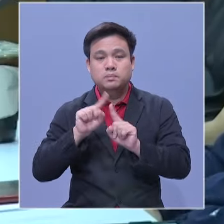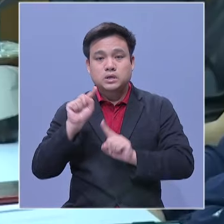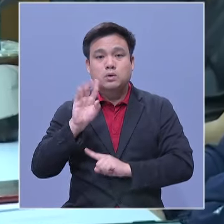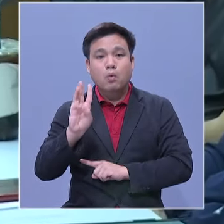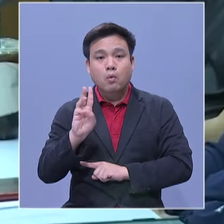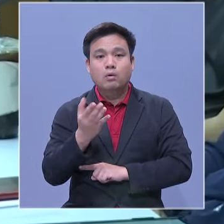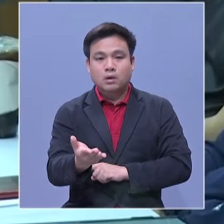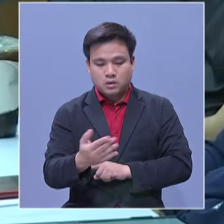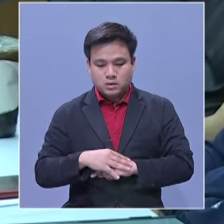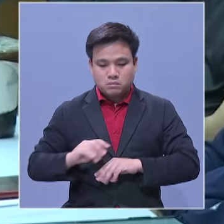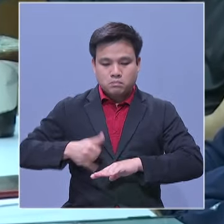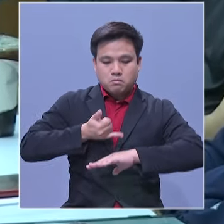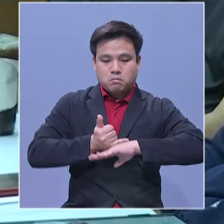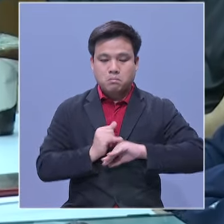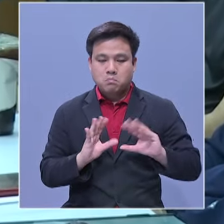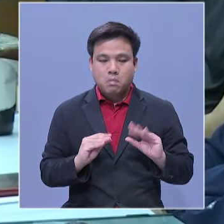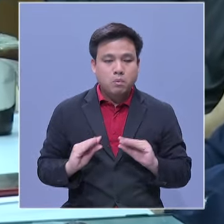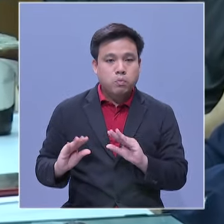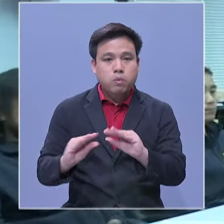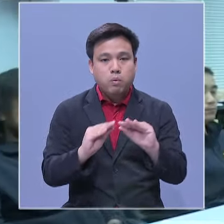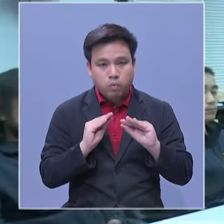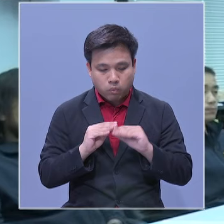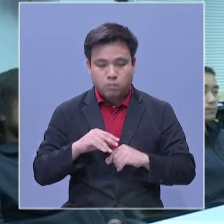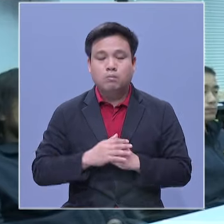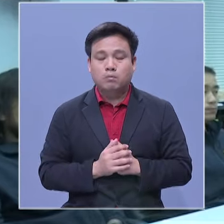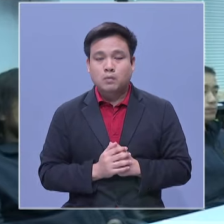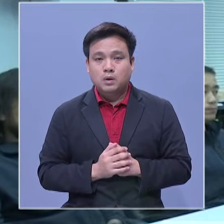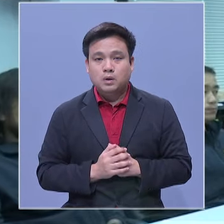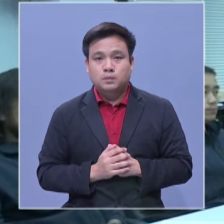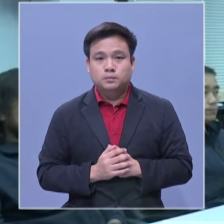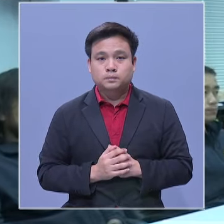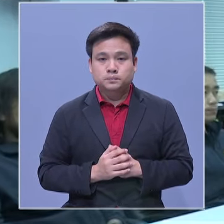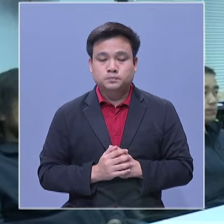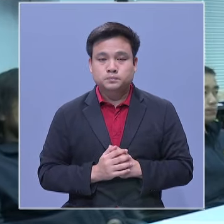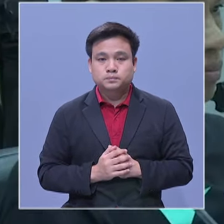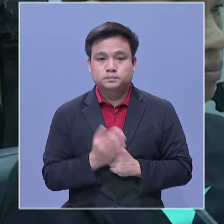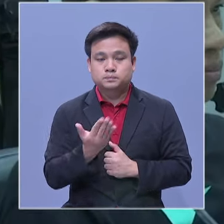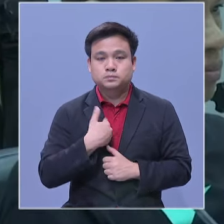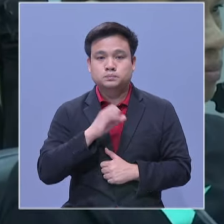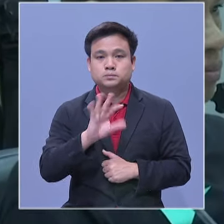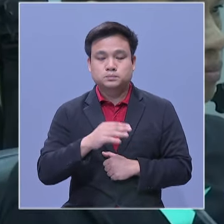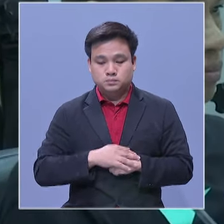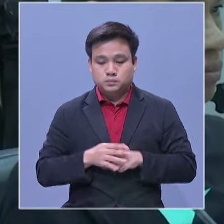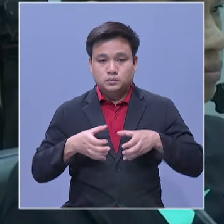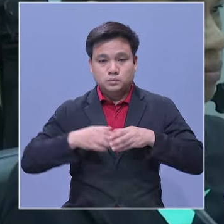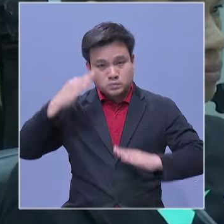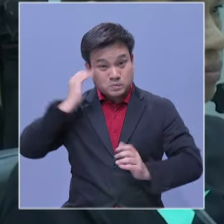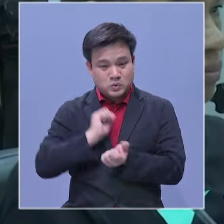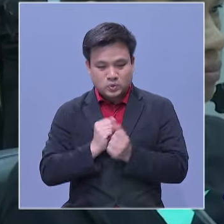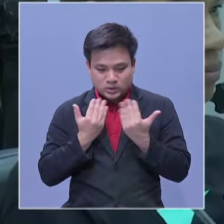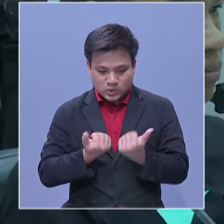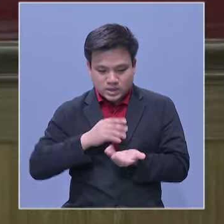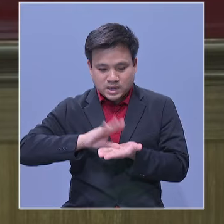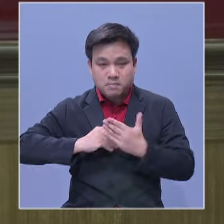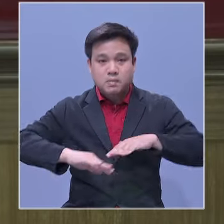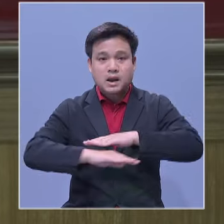างการสืบสวนสอบสวนและก็ดำเนินคดีที่สถานีตำรวจนครบาลปทุมวันท่านบอกแบบนี้ว่าชุดสืบสวนเนี่ยสามารถรวบรวมพยานห